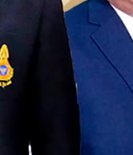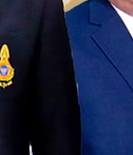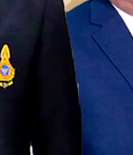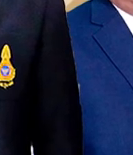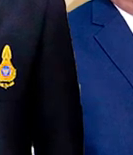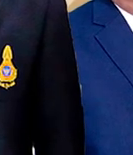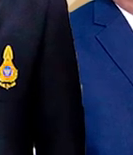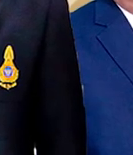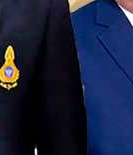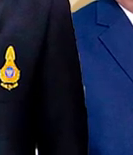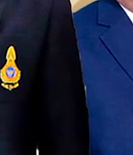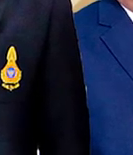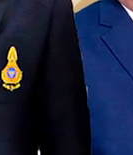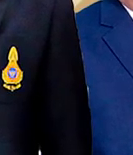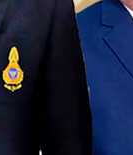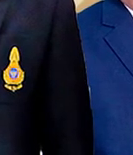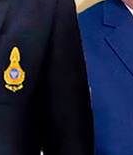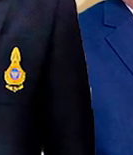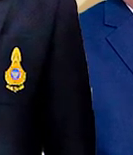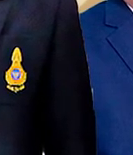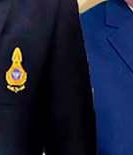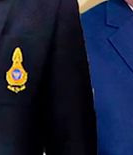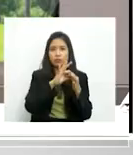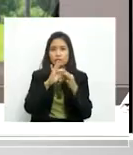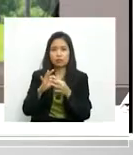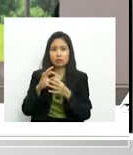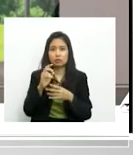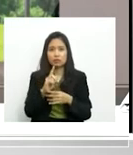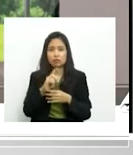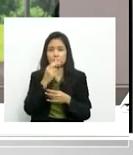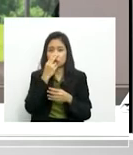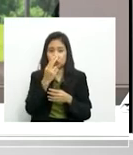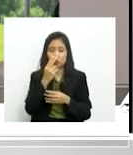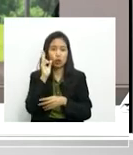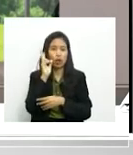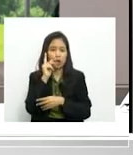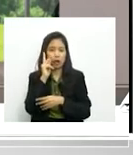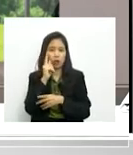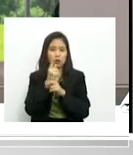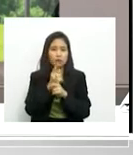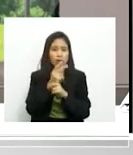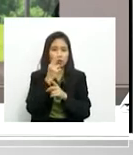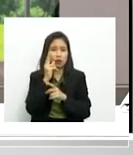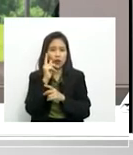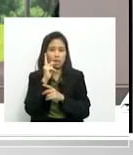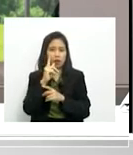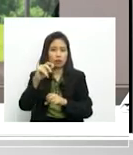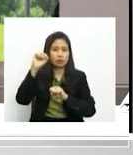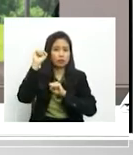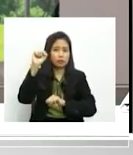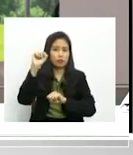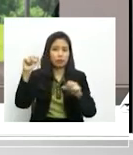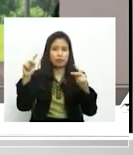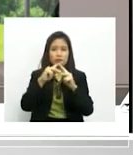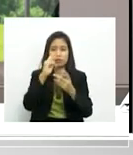รายการผู้เช้าข่าวสปทประจำสัปดาห์นี้ท่านผู้ชมจะได้พบกับดร.อัมพรพินศาเลขาธิการคณะกรรมการการศึกษาขั้นพื้นฐาน